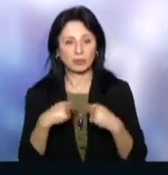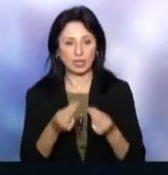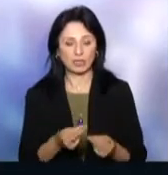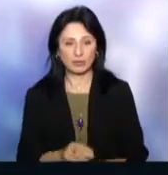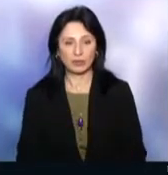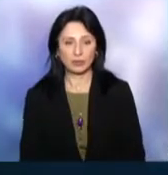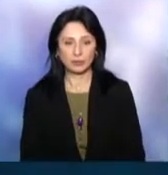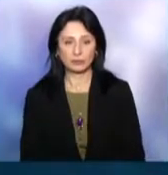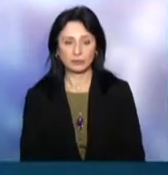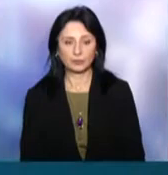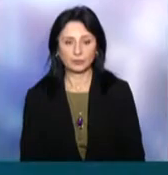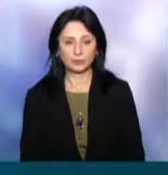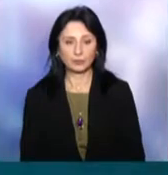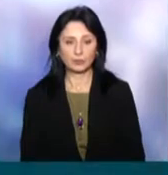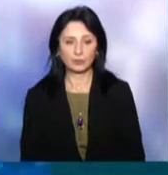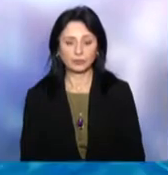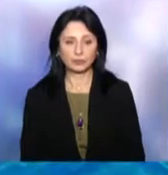წარმოქმნის.